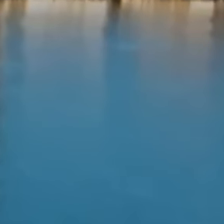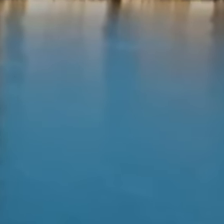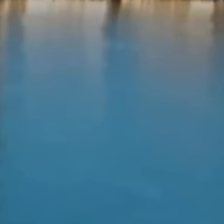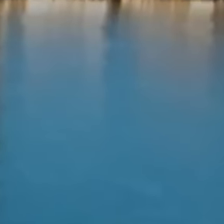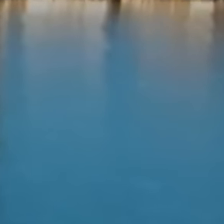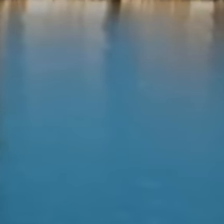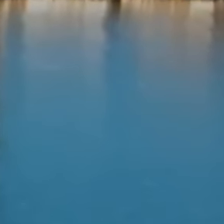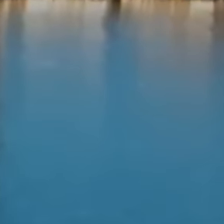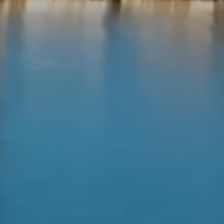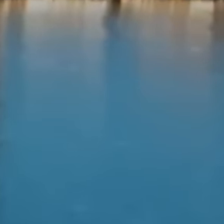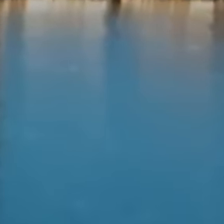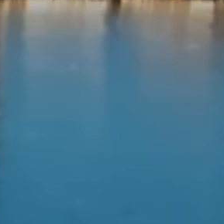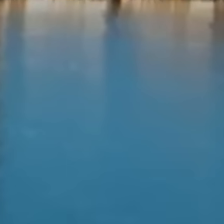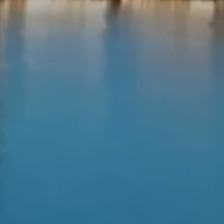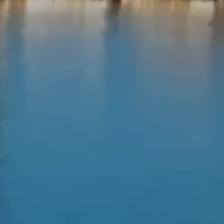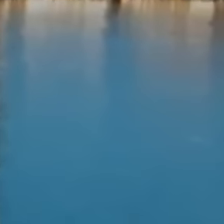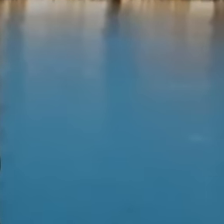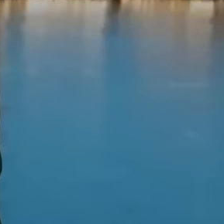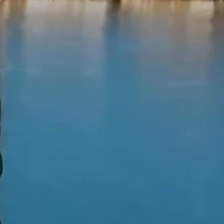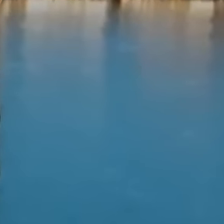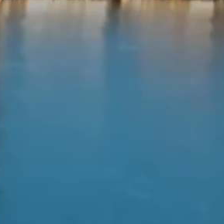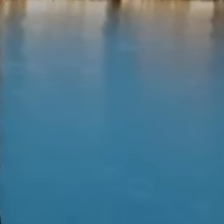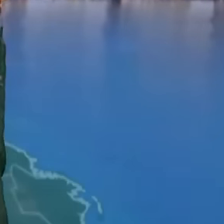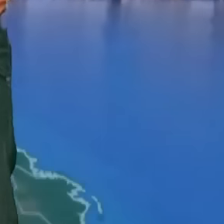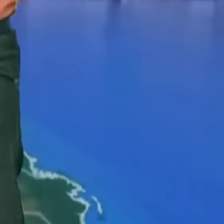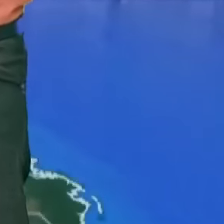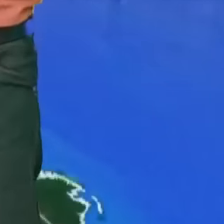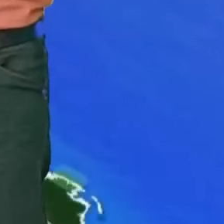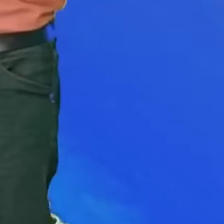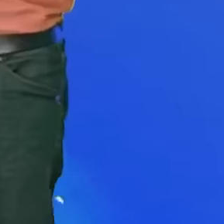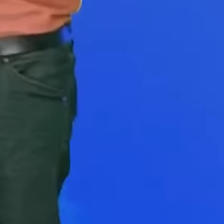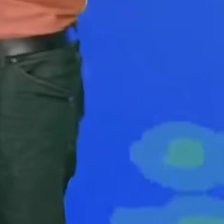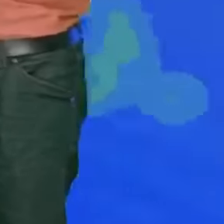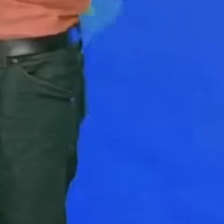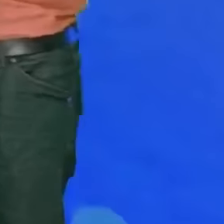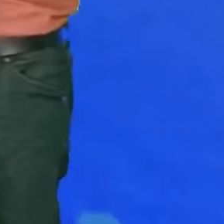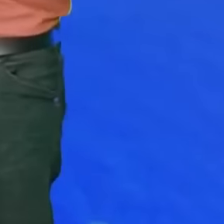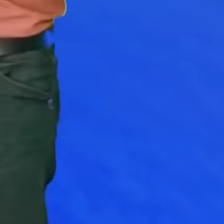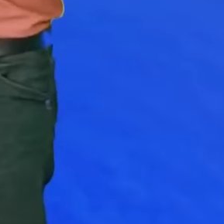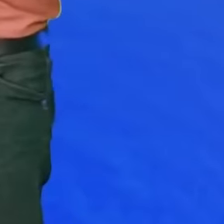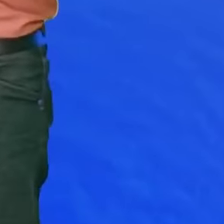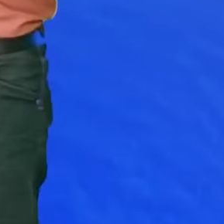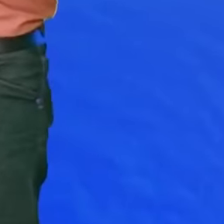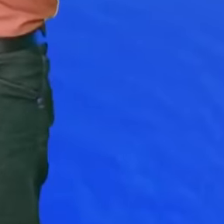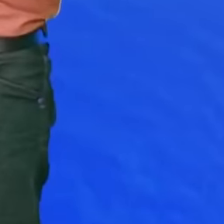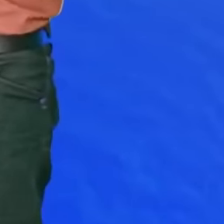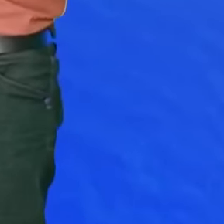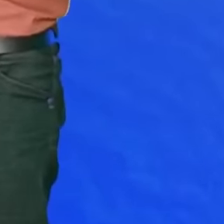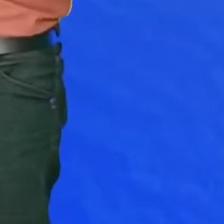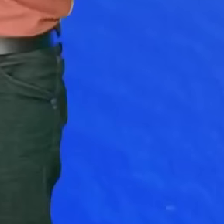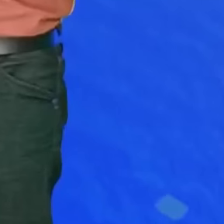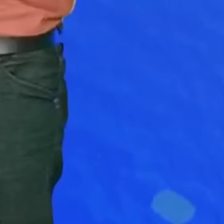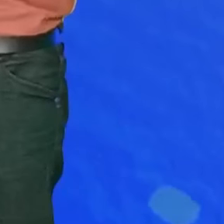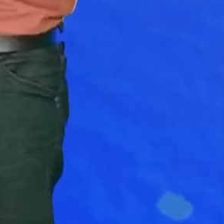hindi po tayo magutom sa paghihintay natin. Magiging maganda naman ang lagay ng panahon bukas sa Visayas habang sa Mindanao, asahan pa rin ang